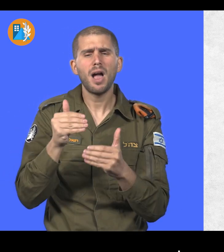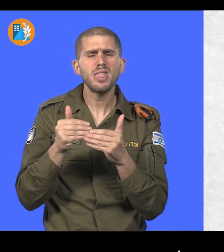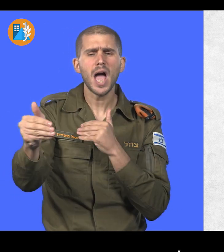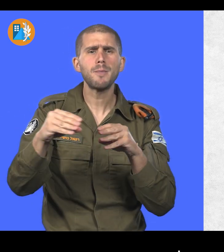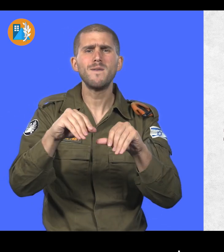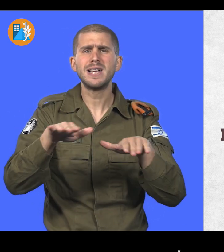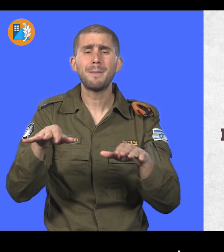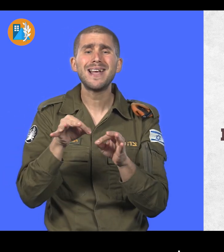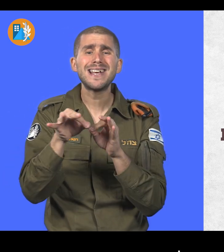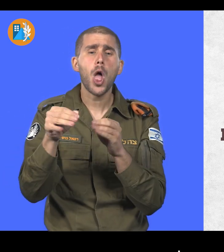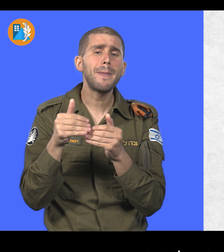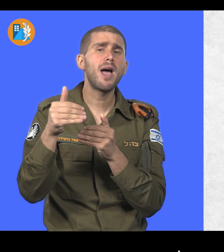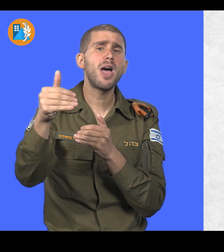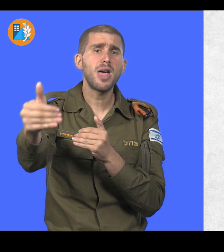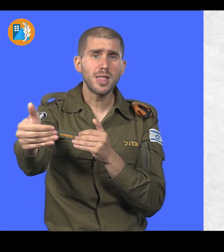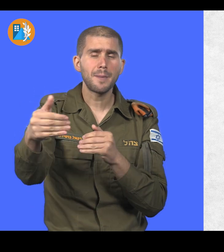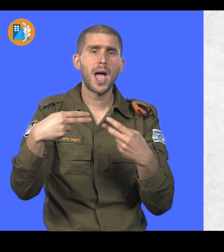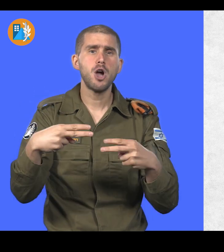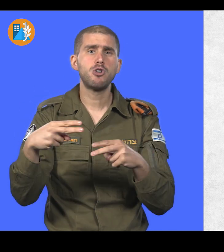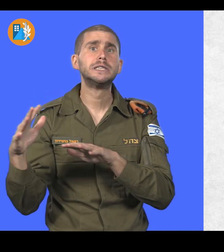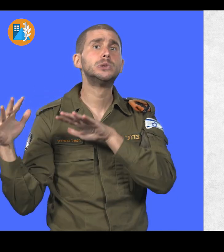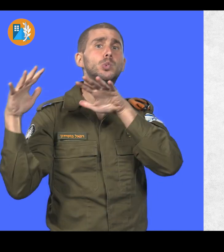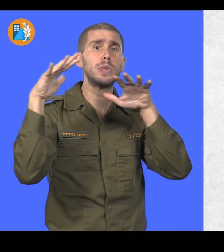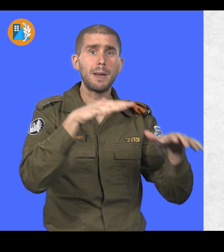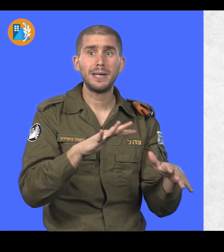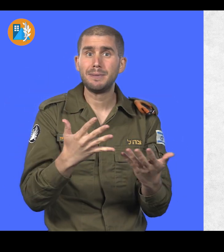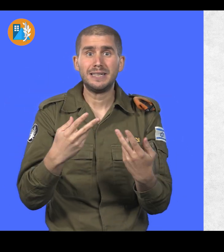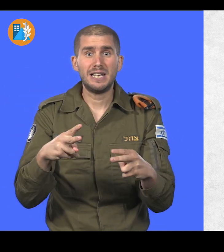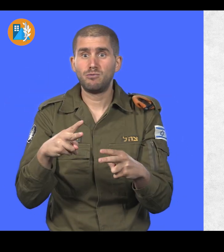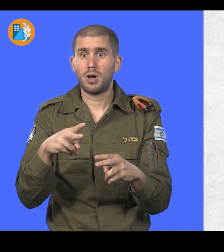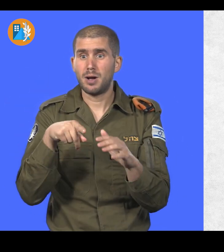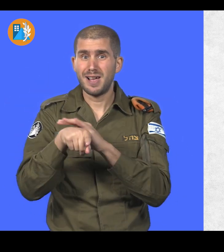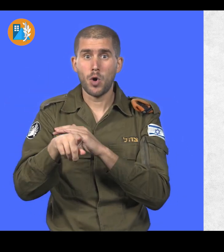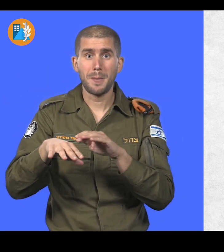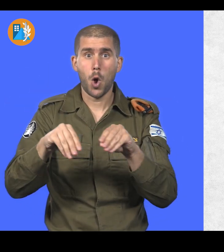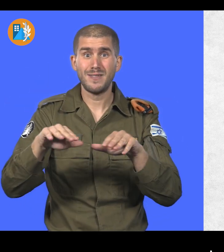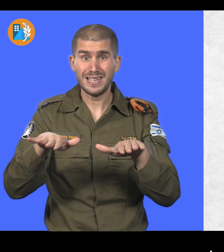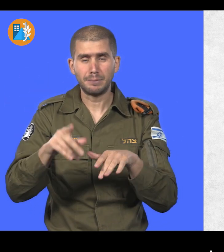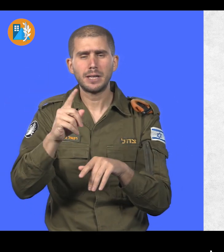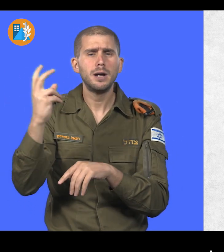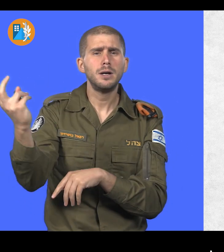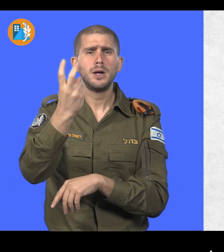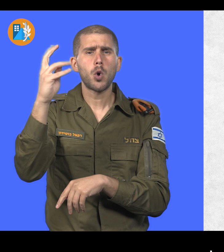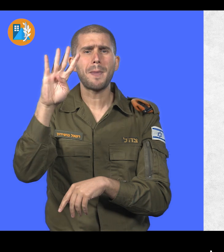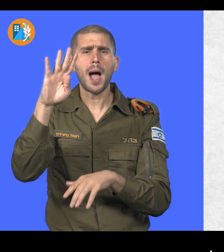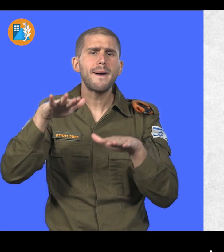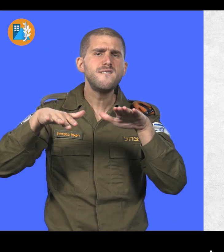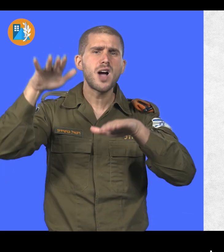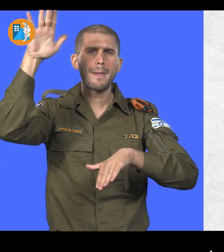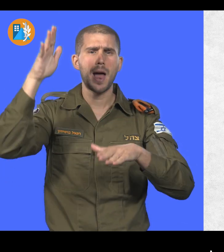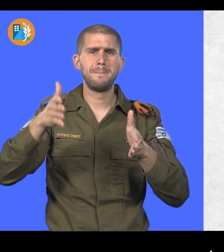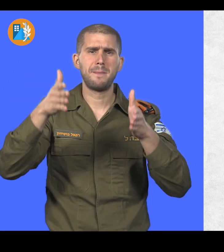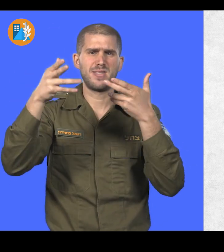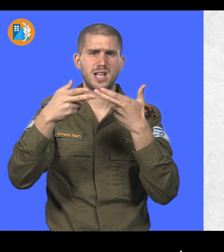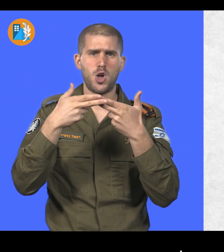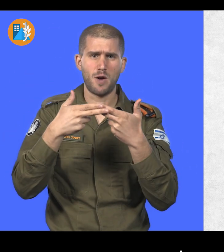להתרחק מחוף הים קילומטר אחד לפחות מחשש לצונמי. אם לא ניתן לעזוב את אזור החוף, יש לעלות לקומה רביעית ומעלה של